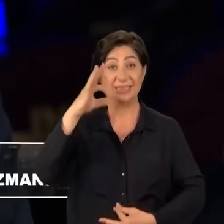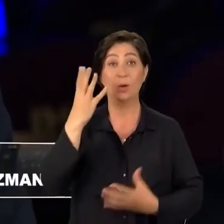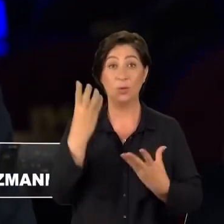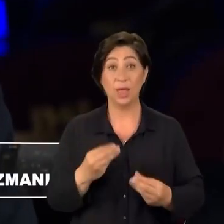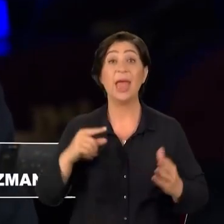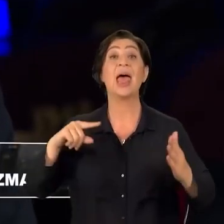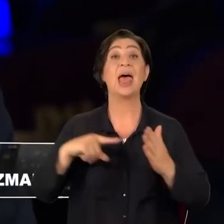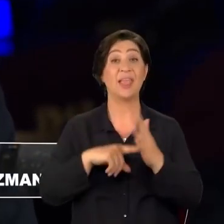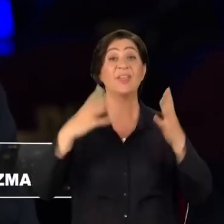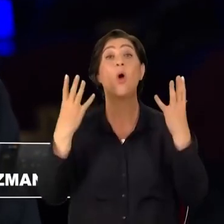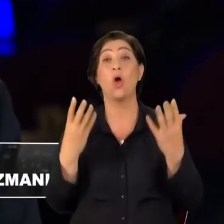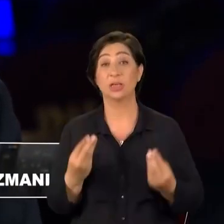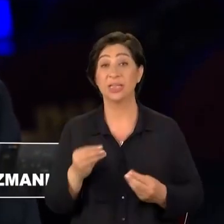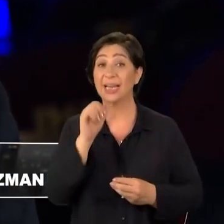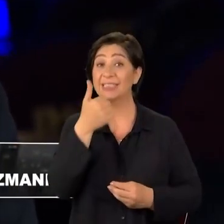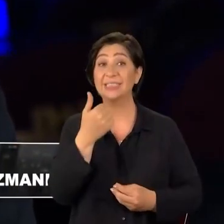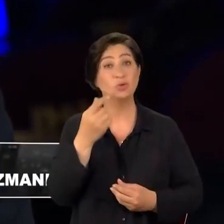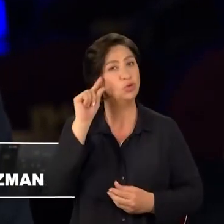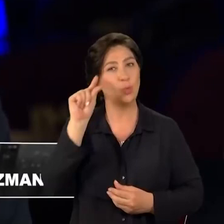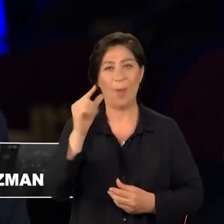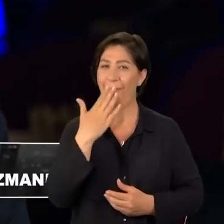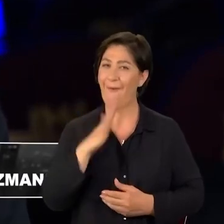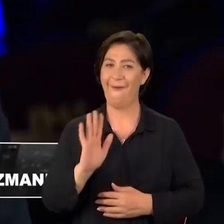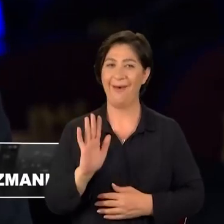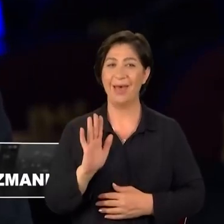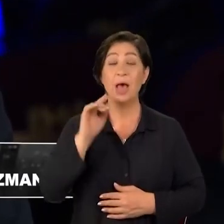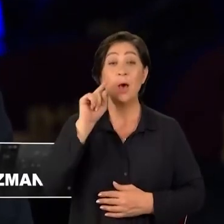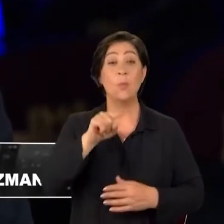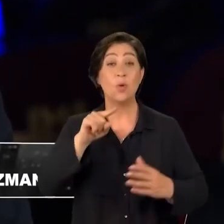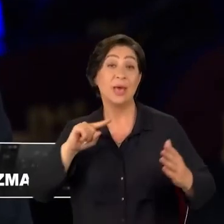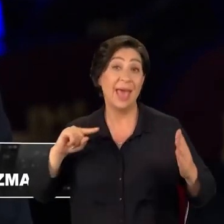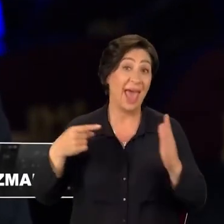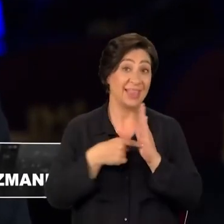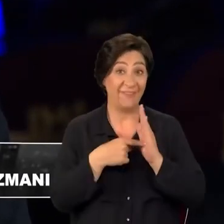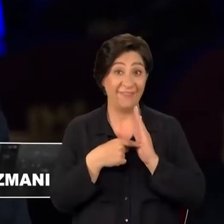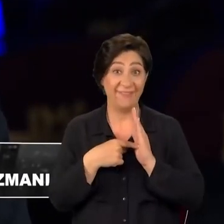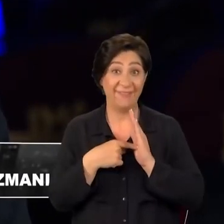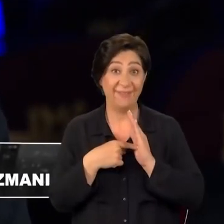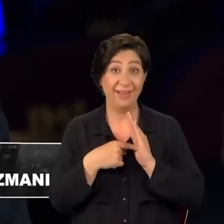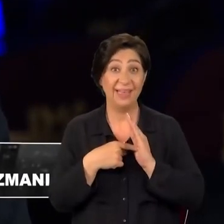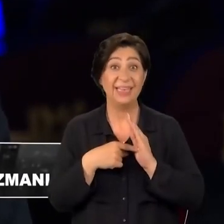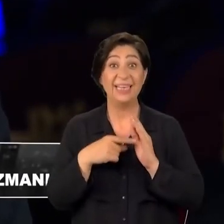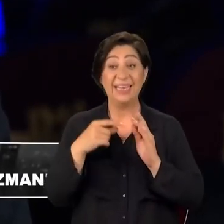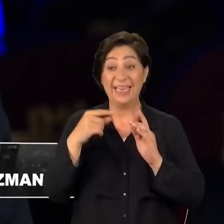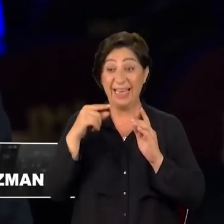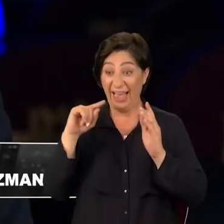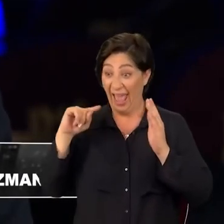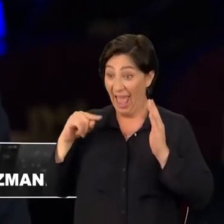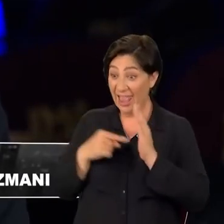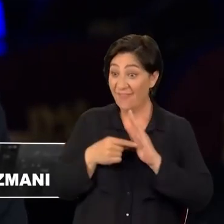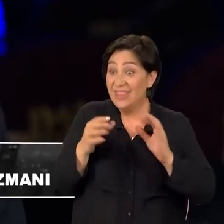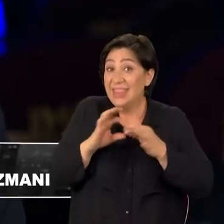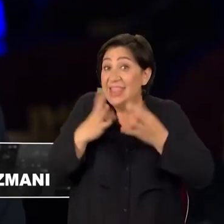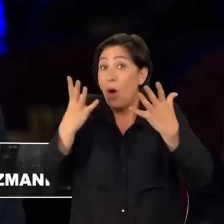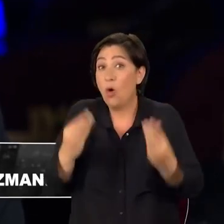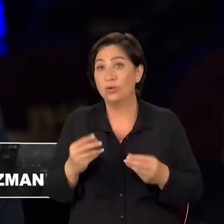İnsanlar olduğu müddetçe ideolojiler olacak. Hiç kuşku yok. Ve bu ideolojiler, bir kere ideolojinin